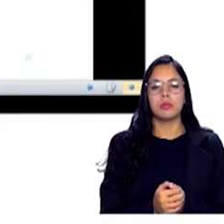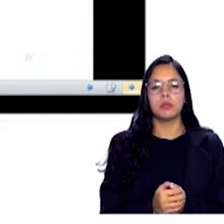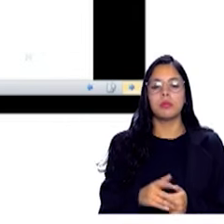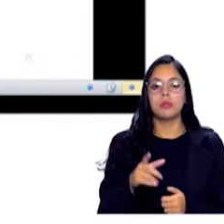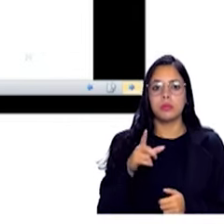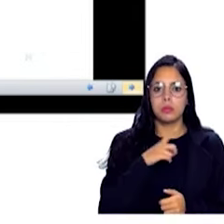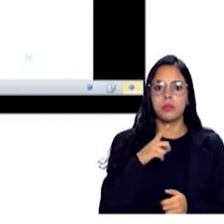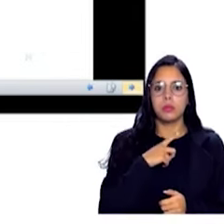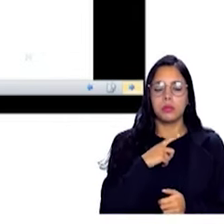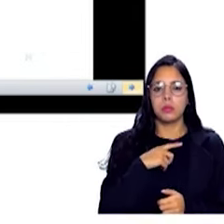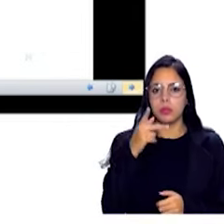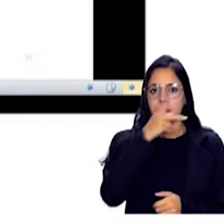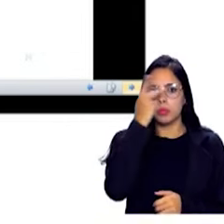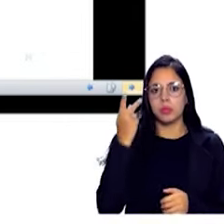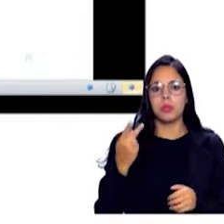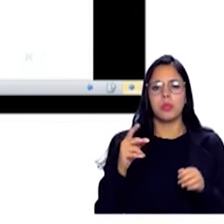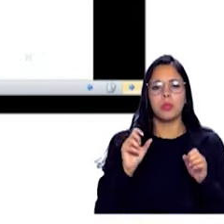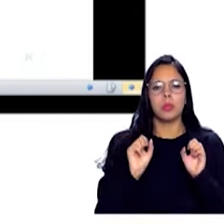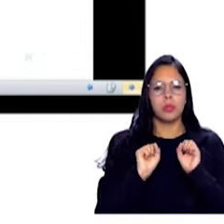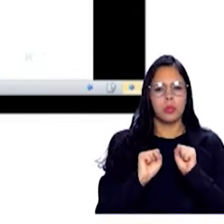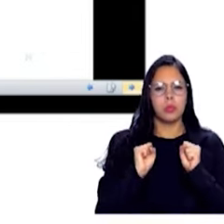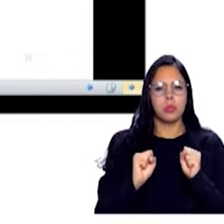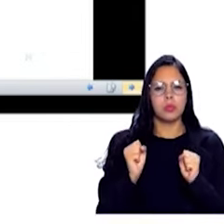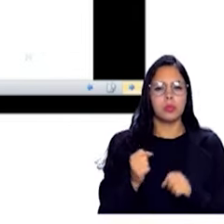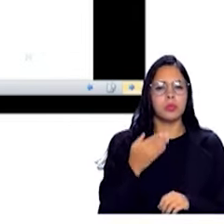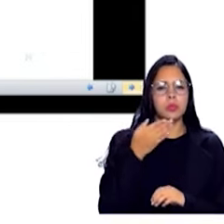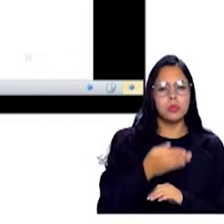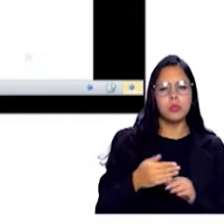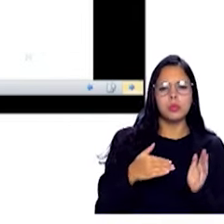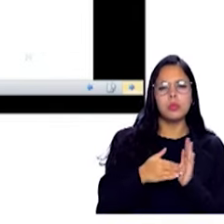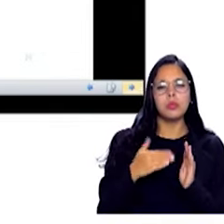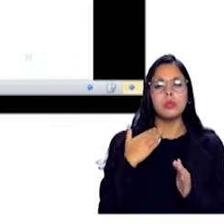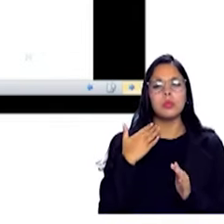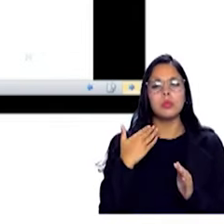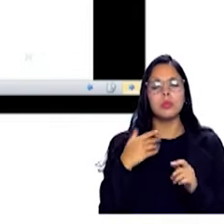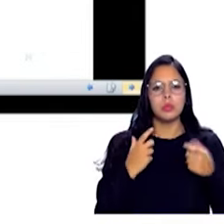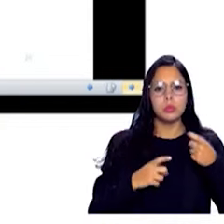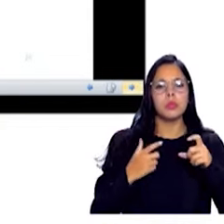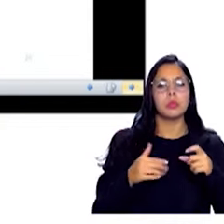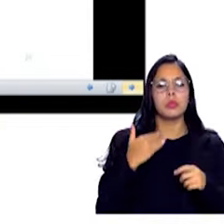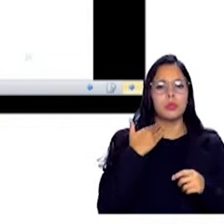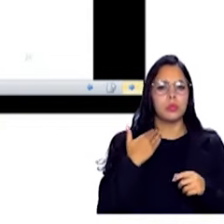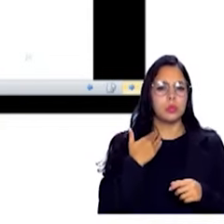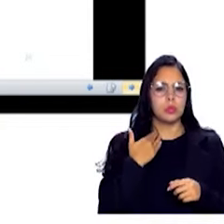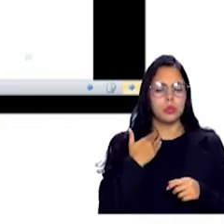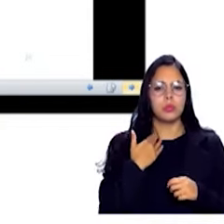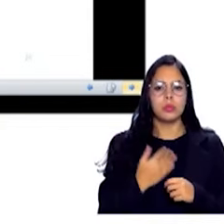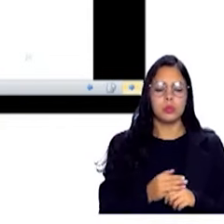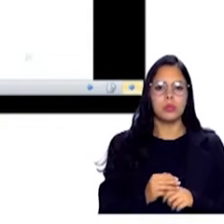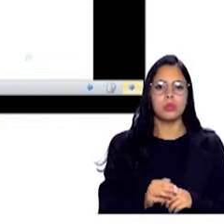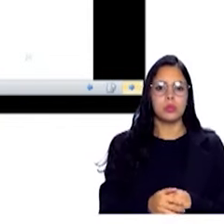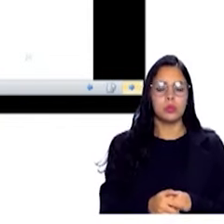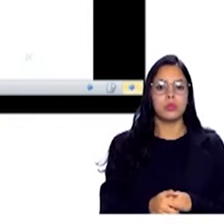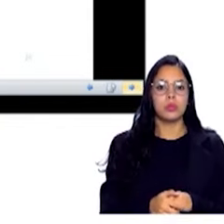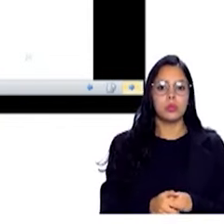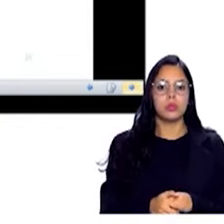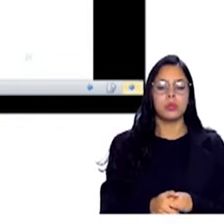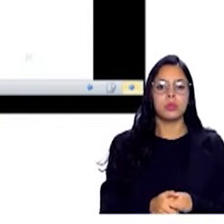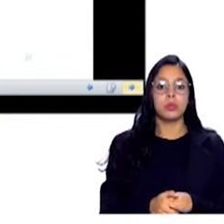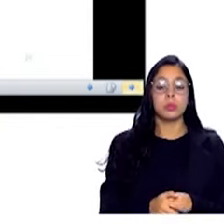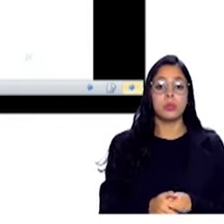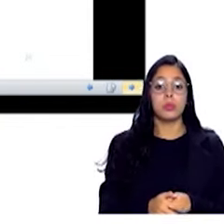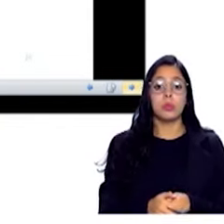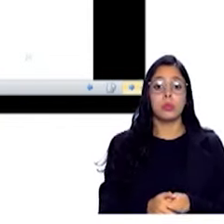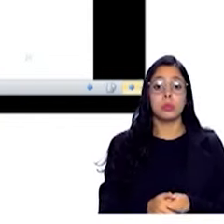meccanismo importante segnalare che Il rinvio puo essere disposto Dal Giudice su istanza di parte ma anche d'ufficio cio senza che